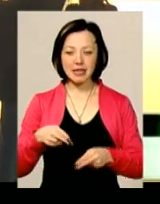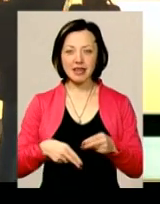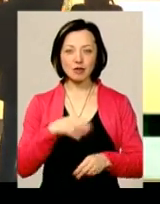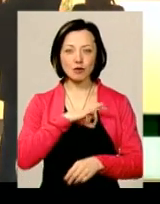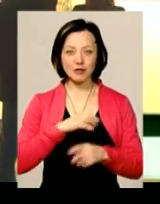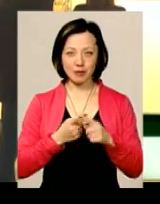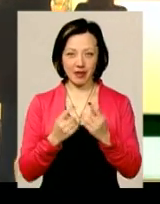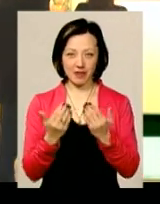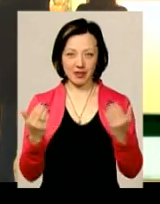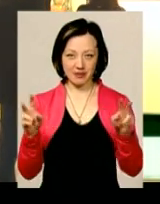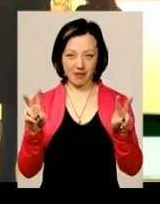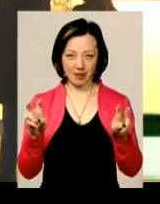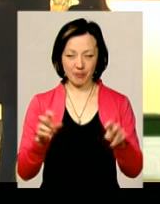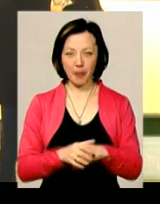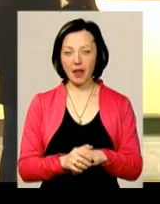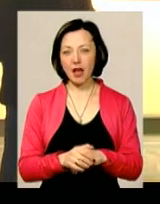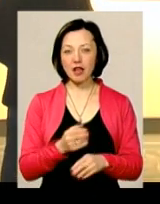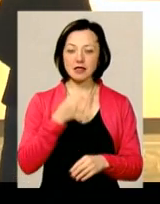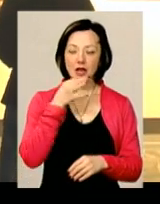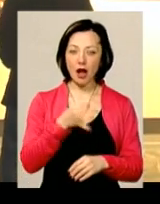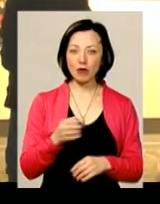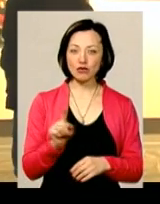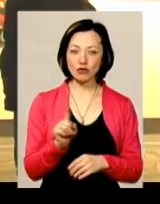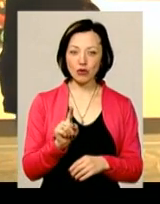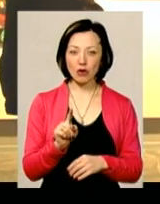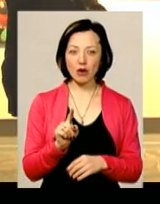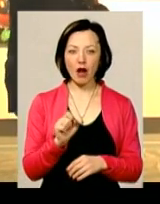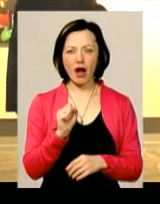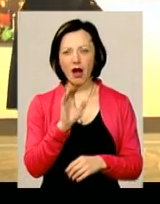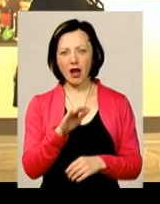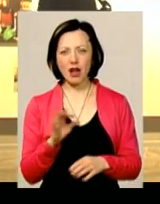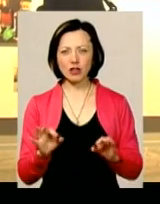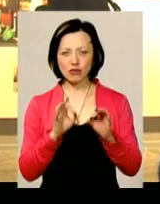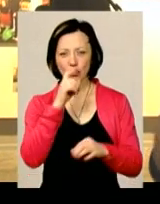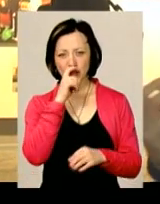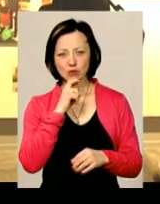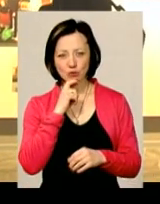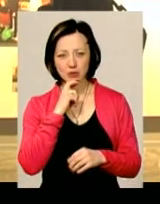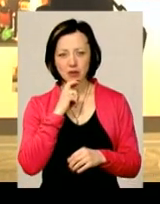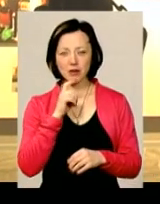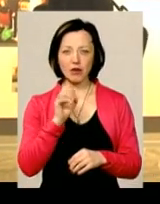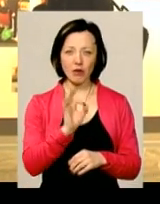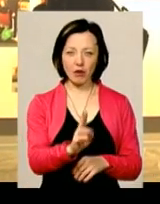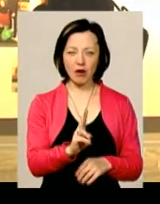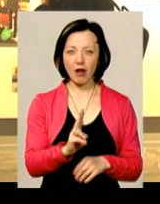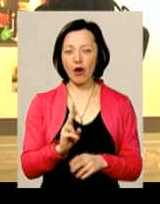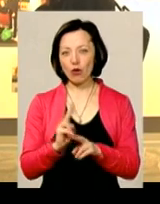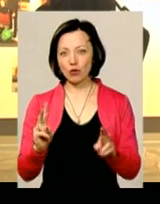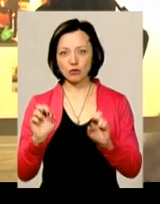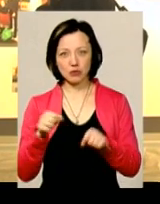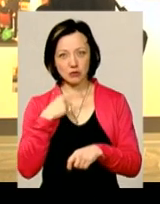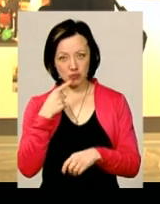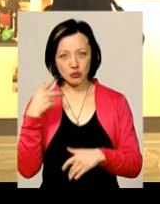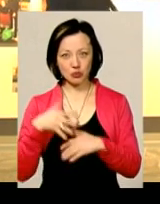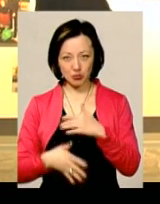цієї виставки. Тобто від того, чи скажуть, що вони нічого не зрозуміли, окей. Хтось, можливо, скаже,